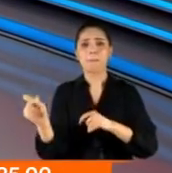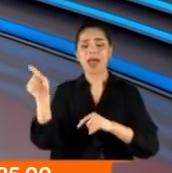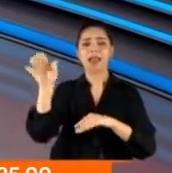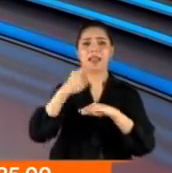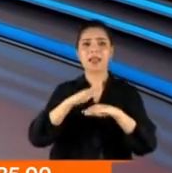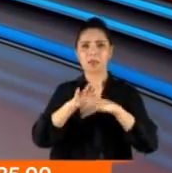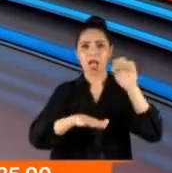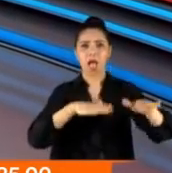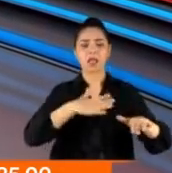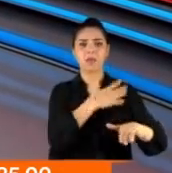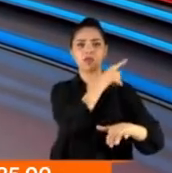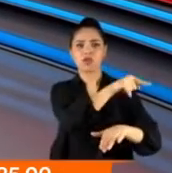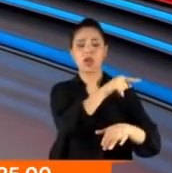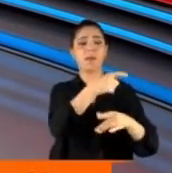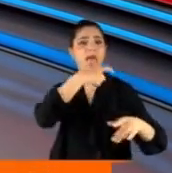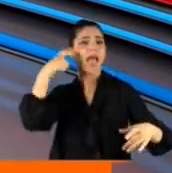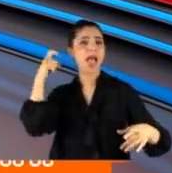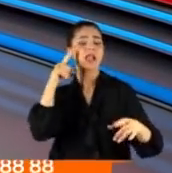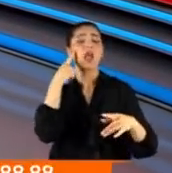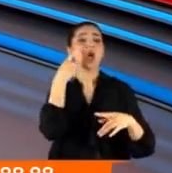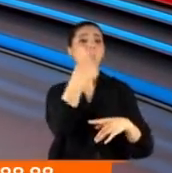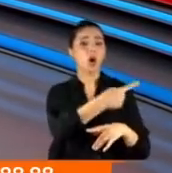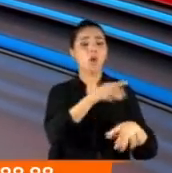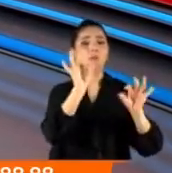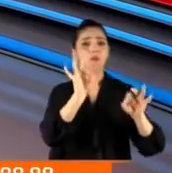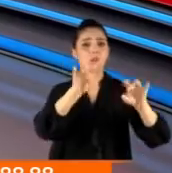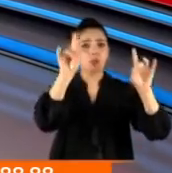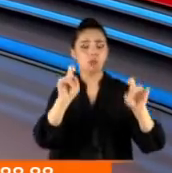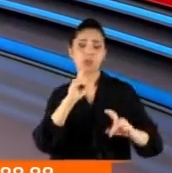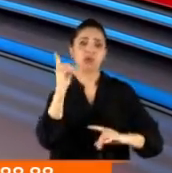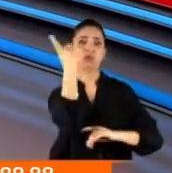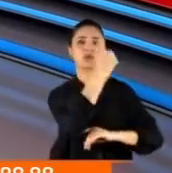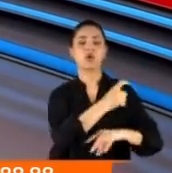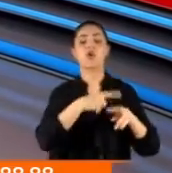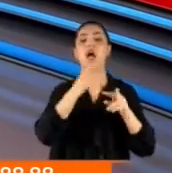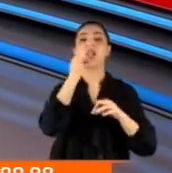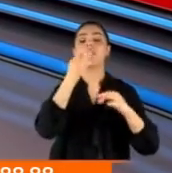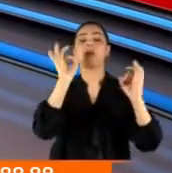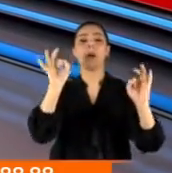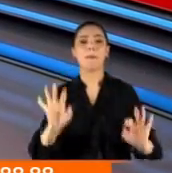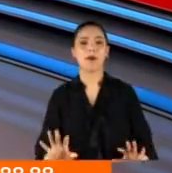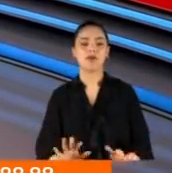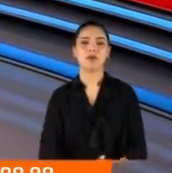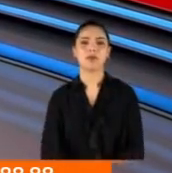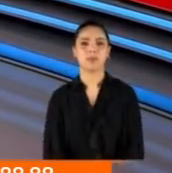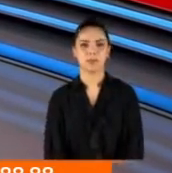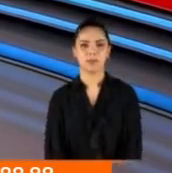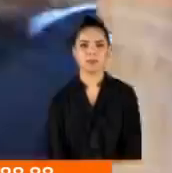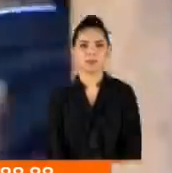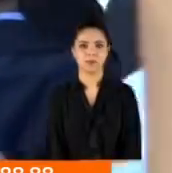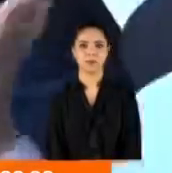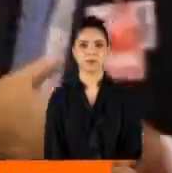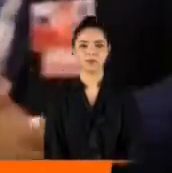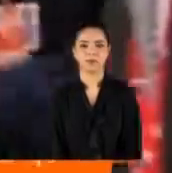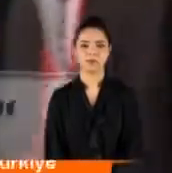adımları CHP zihniyetinin geçmişinde görmek mümkün mü diye o sordu. ATV Haber bu sözlerle başladı.